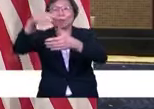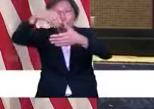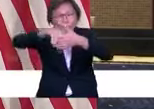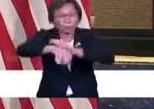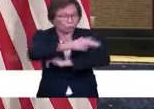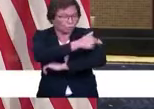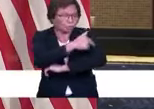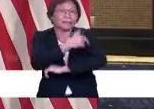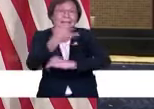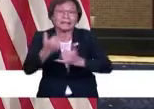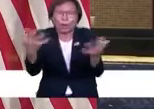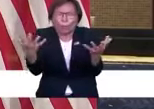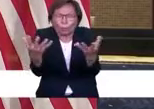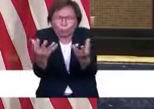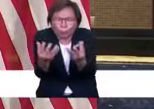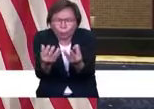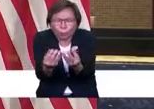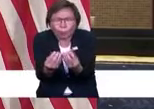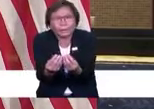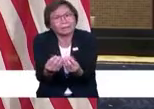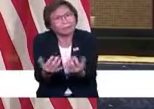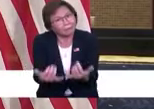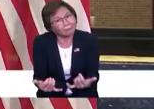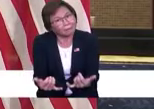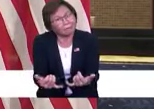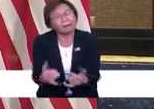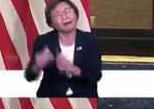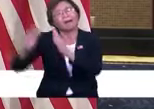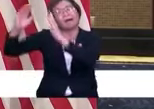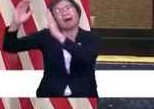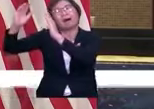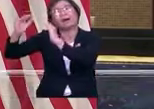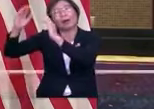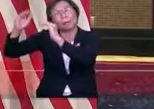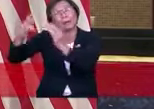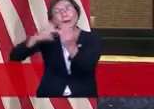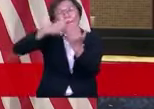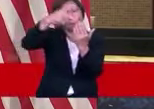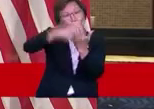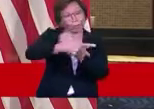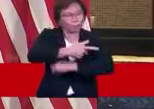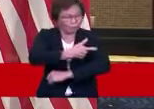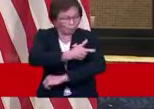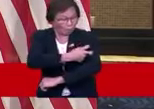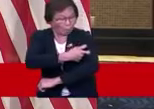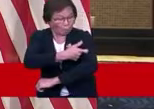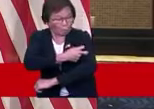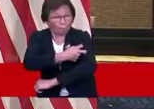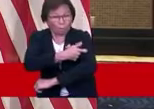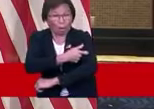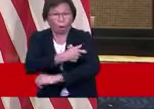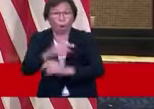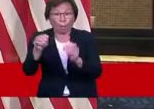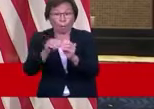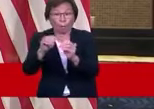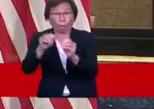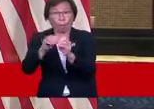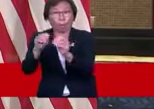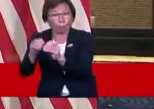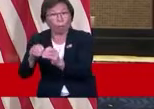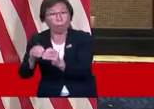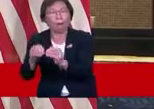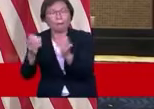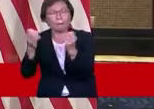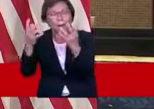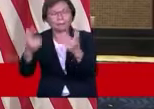semakin berkurangan Hai mudah-mudahan kelak dengan program vaksinasi yang semakin meningkat lebih